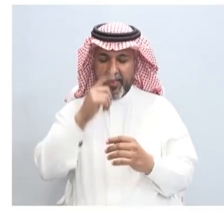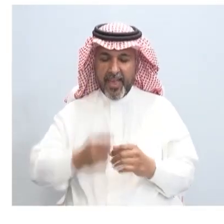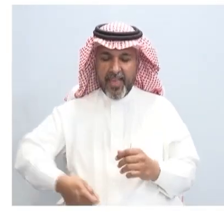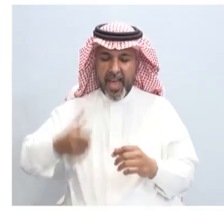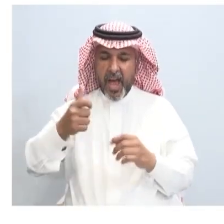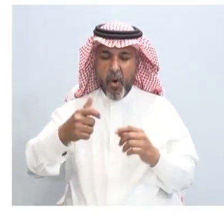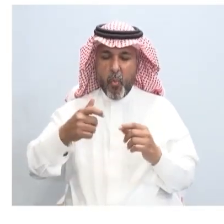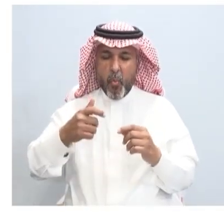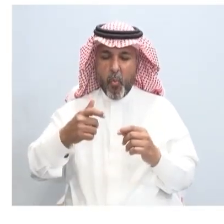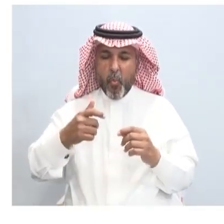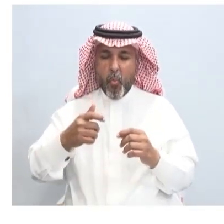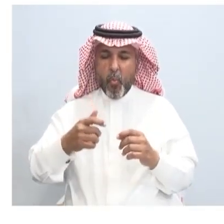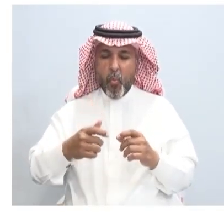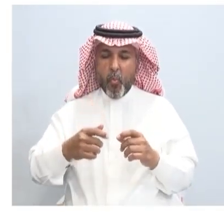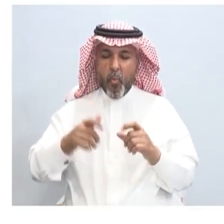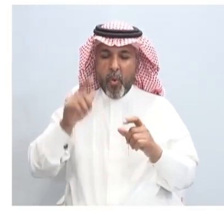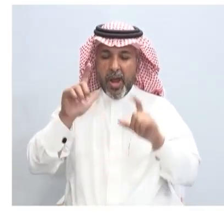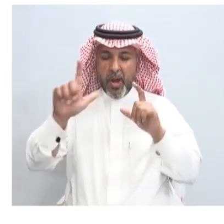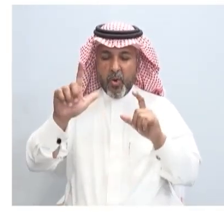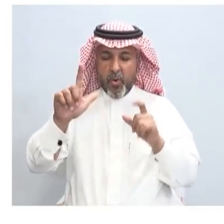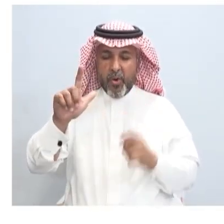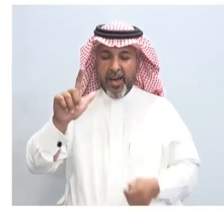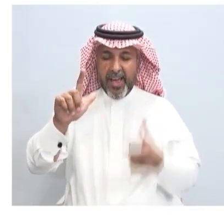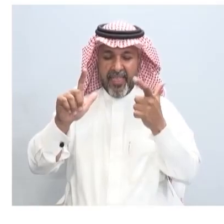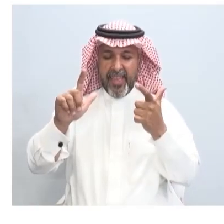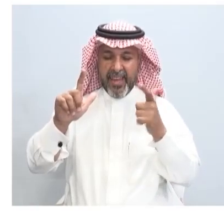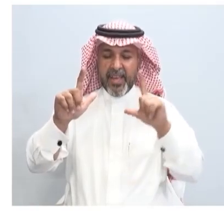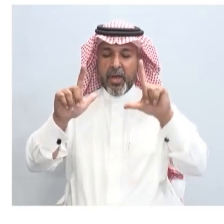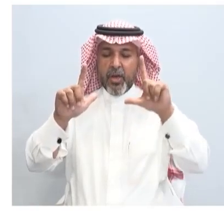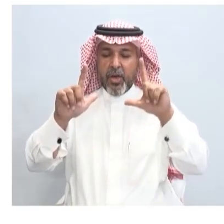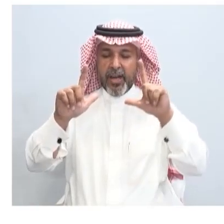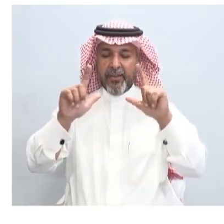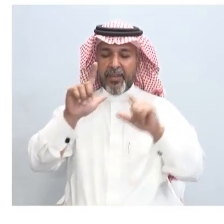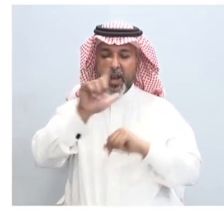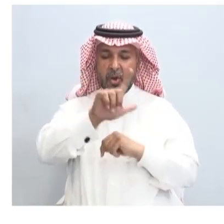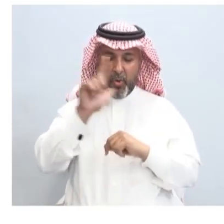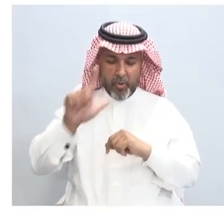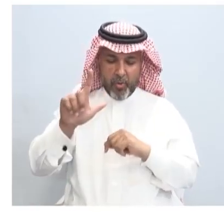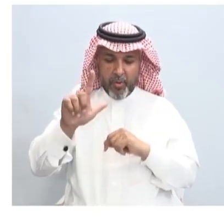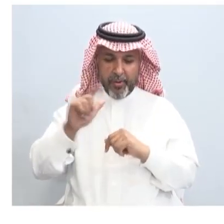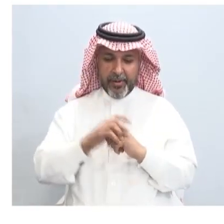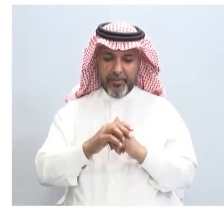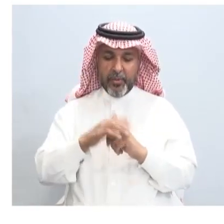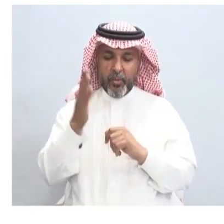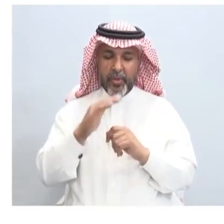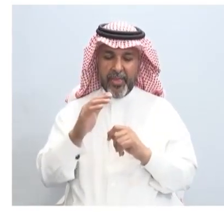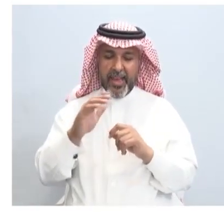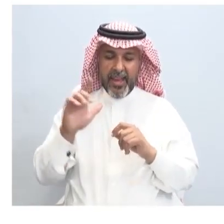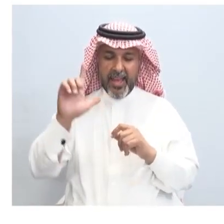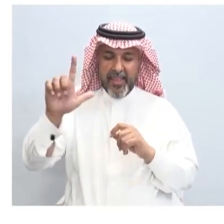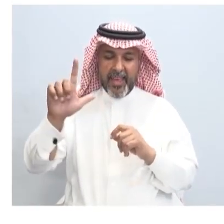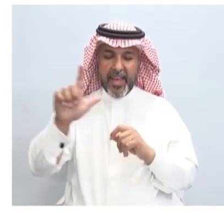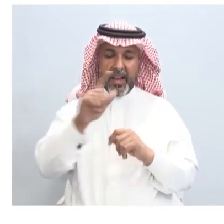الثانيه بتكون اما لوجو واما شعار اما لوجو واما شعار فهذه بتعطيك ال ال وهذه الحاله